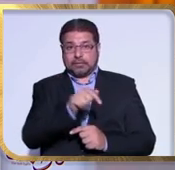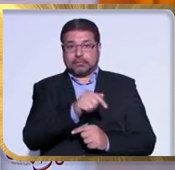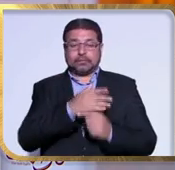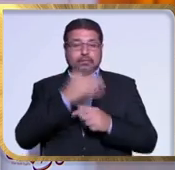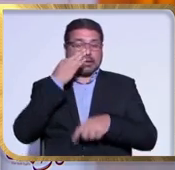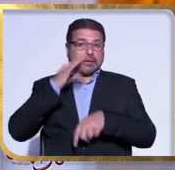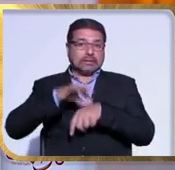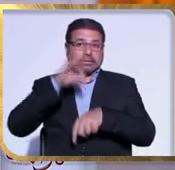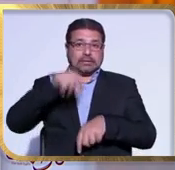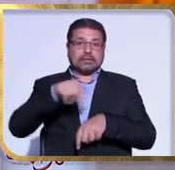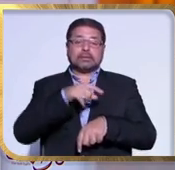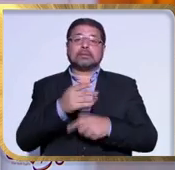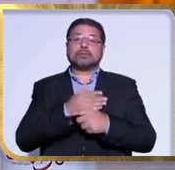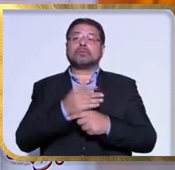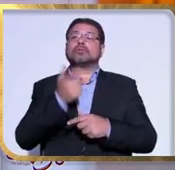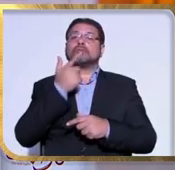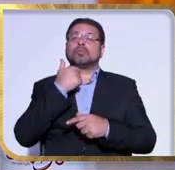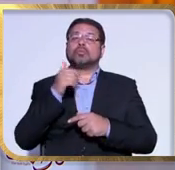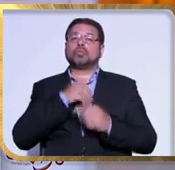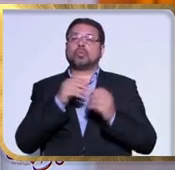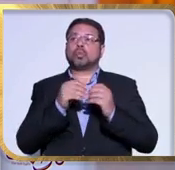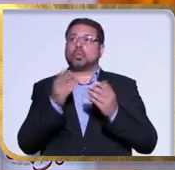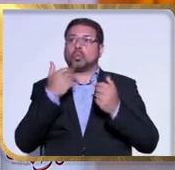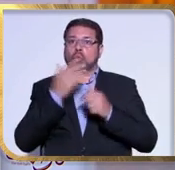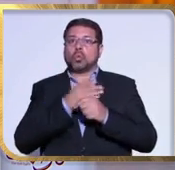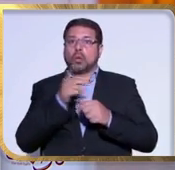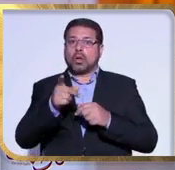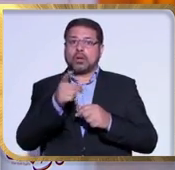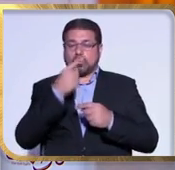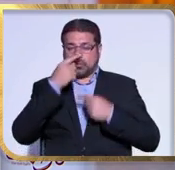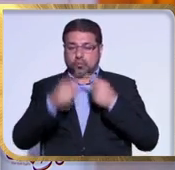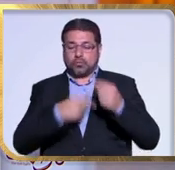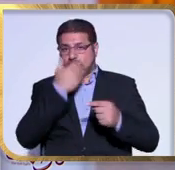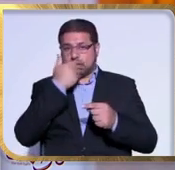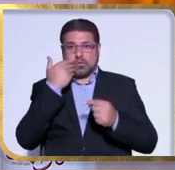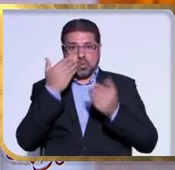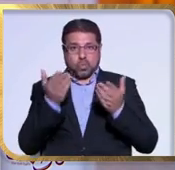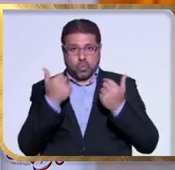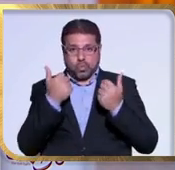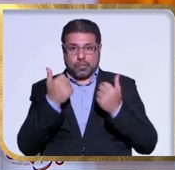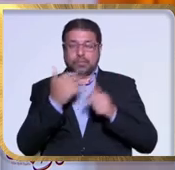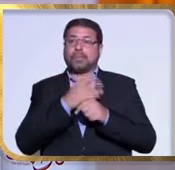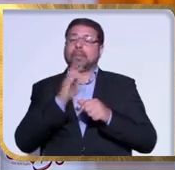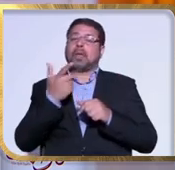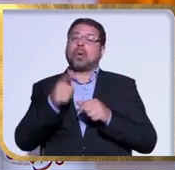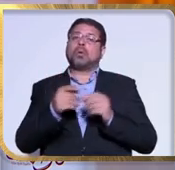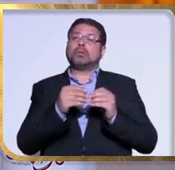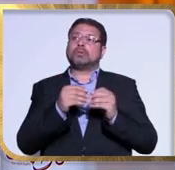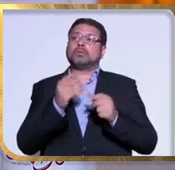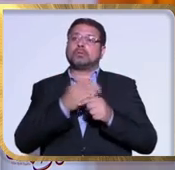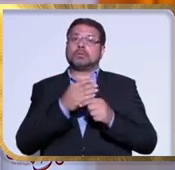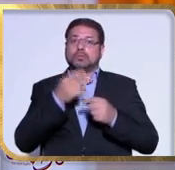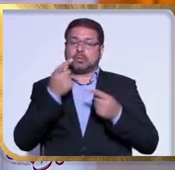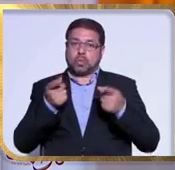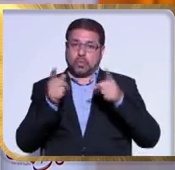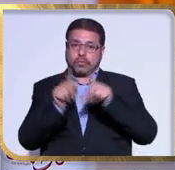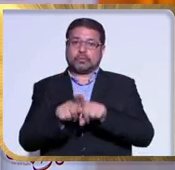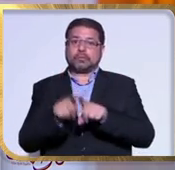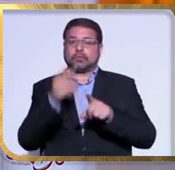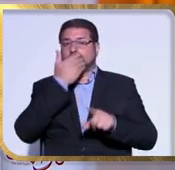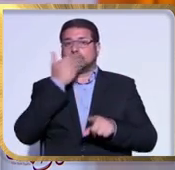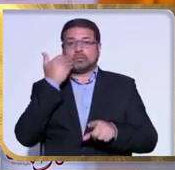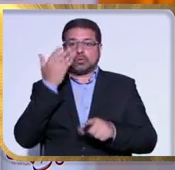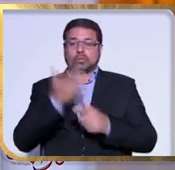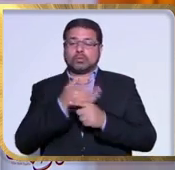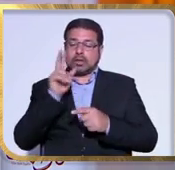الانسان اذا مالوش لم يكن له عاده في الصوم او لم يوافق صوم